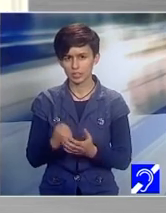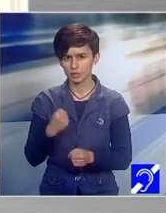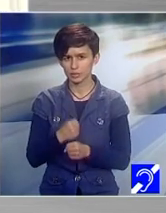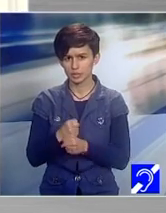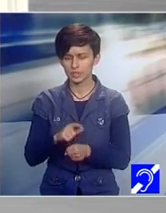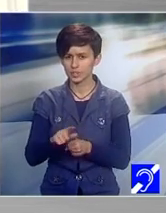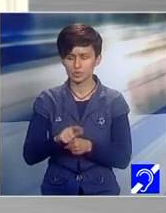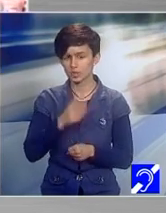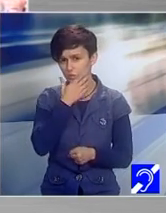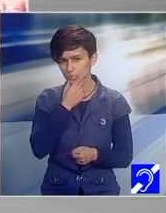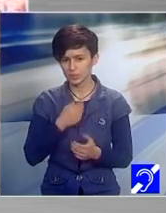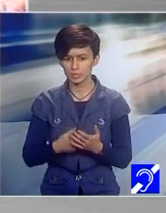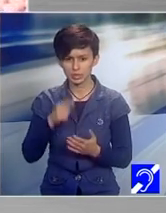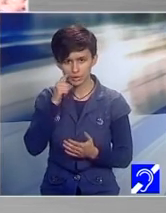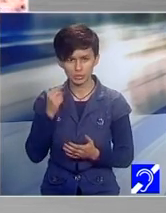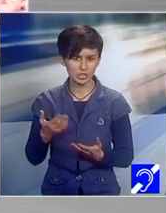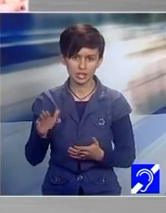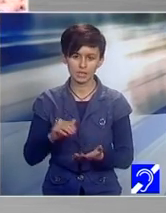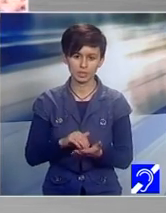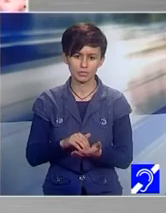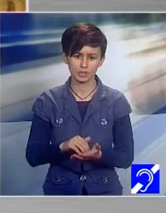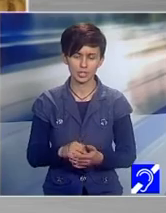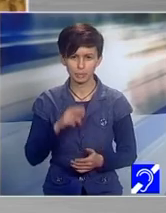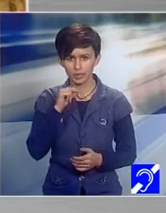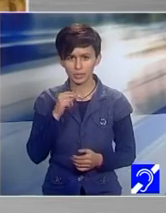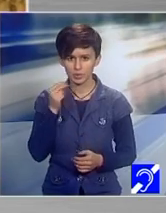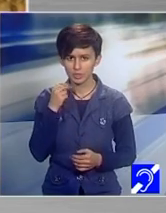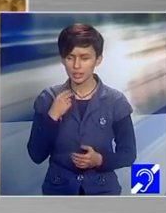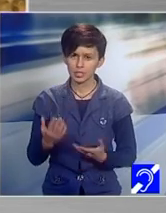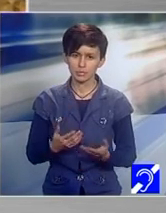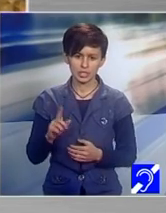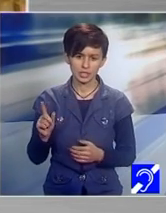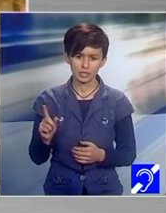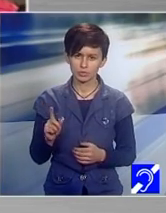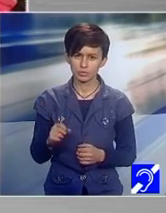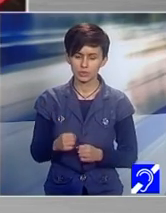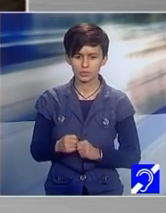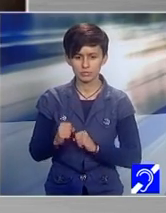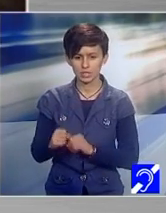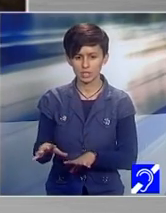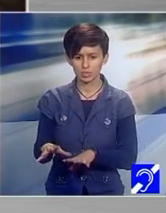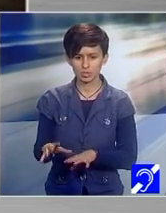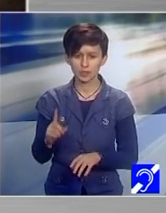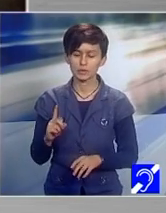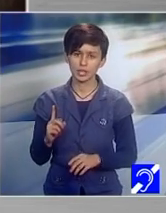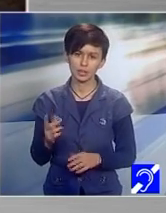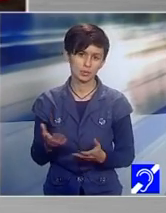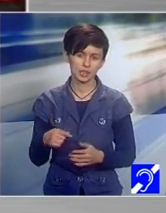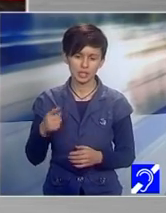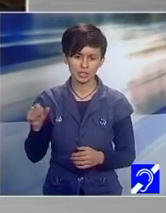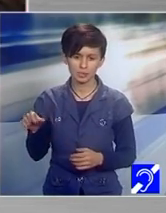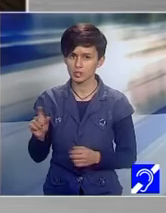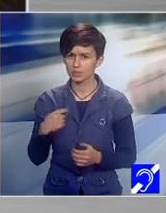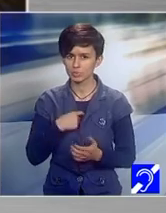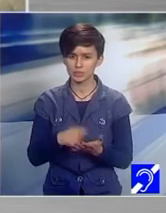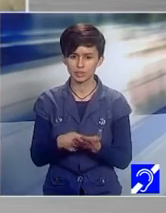frumoase pentru oamenii care au nevoie. Este vorba despre alimente pe care noi le aruncăm, dar pe care alții nu-și permit să le